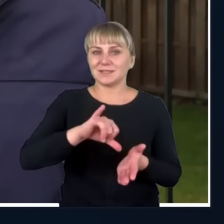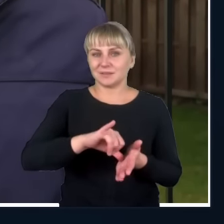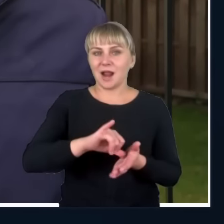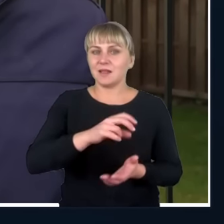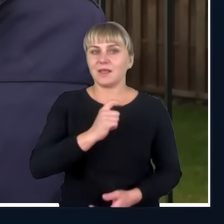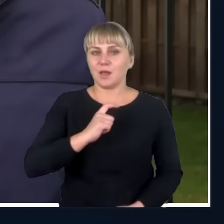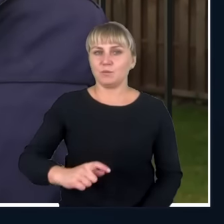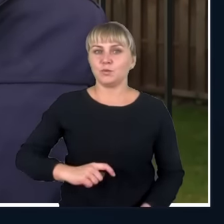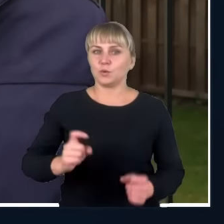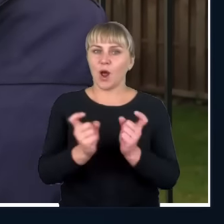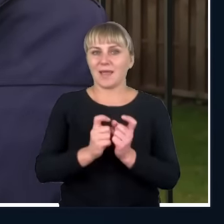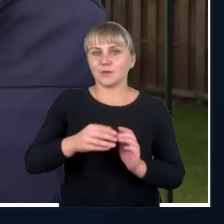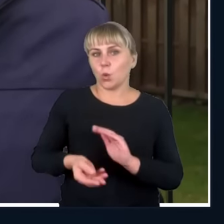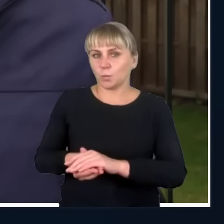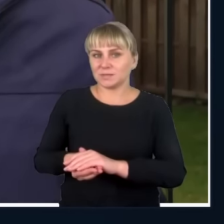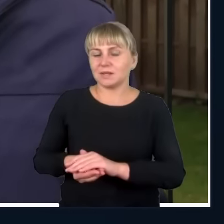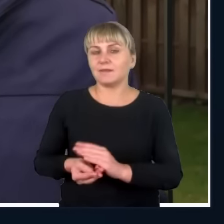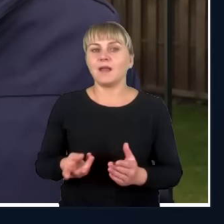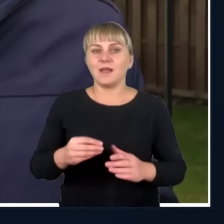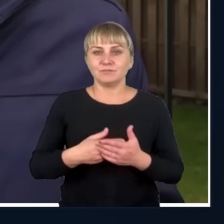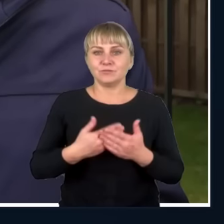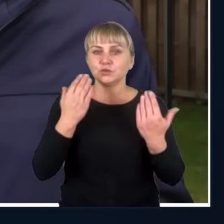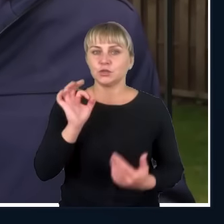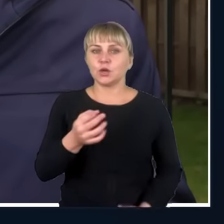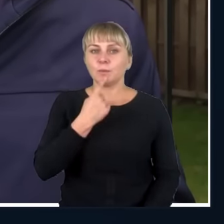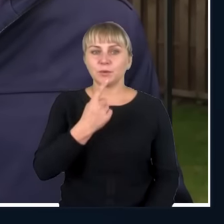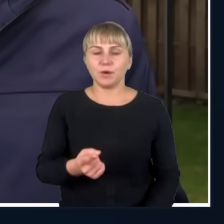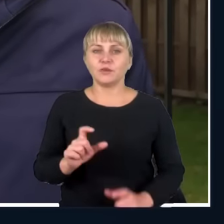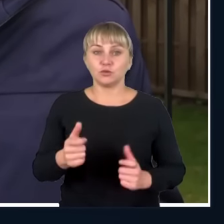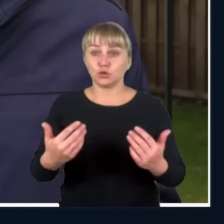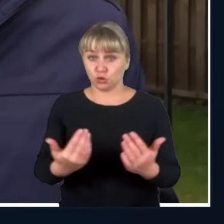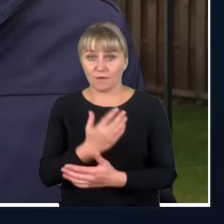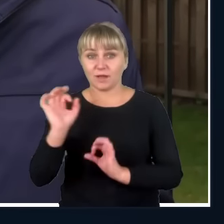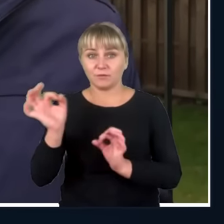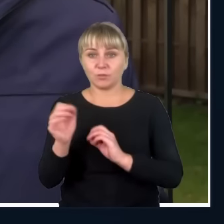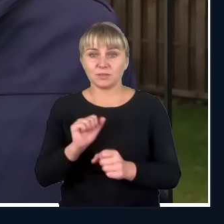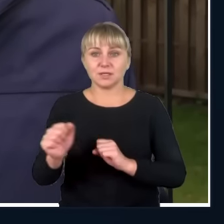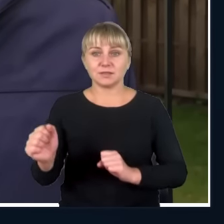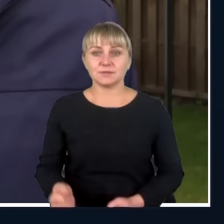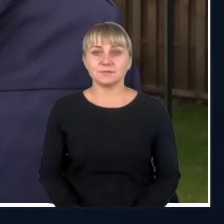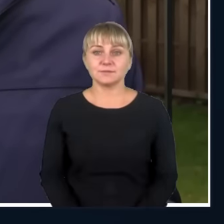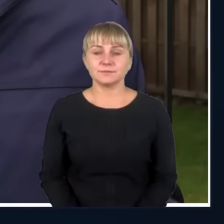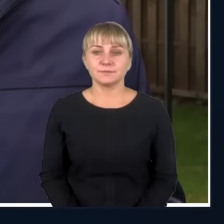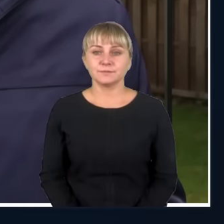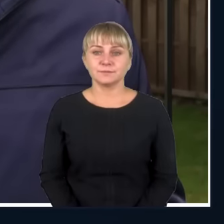nasz reporter Daniel Machnowski. Danielu, dzień dobry. Powiedz, czy pojawiły się jakieś nowe informacje w tej sprawie?